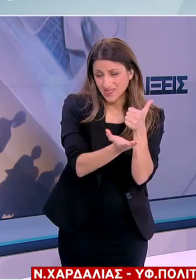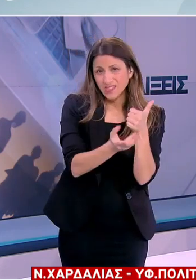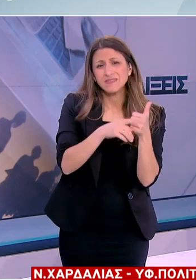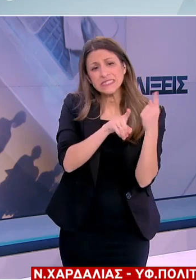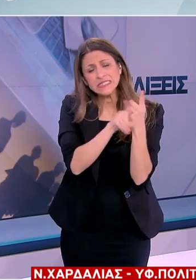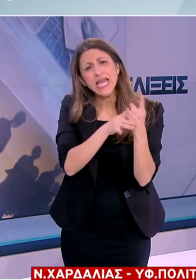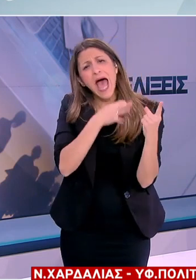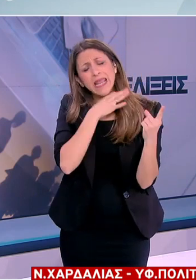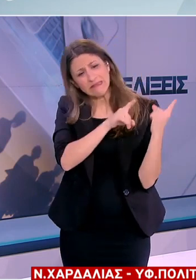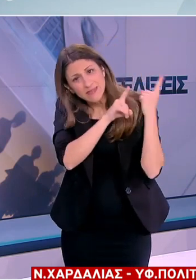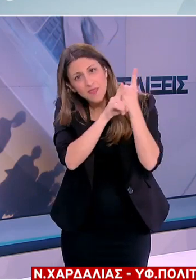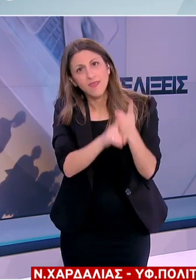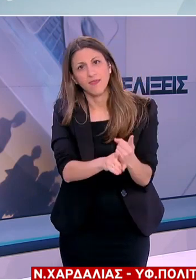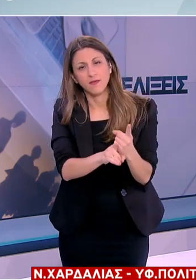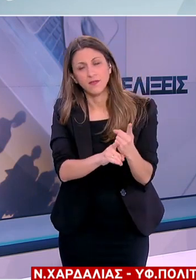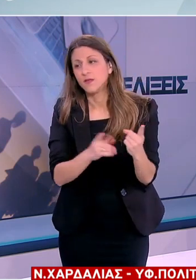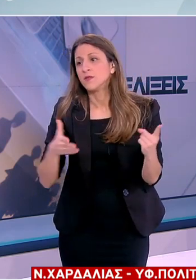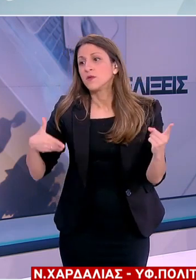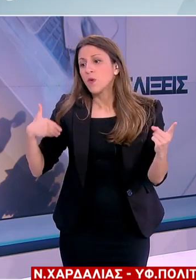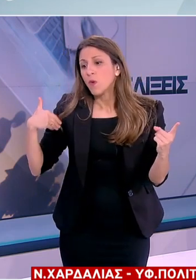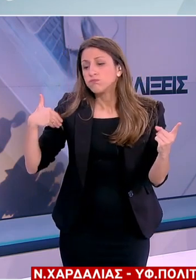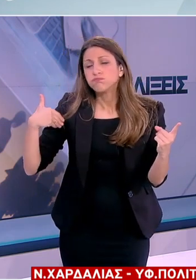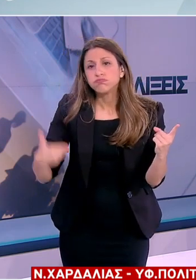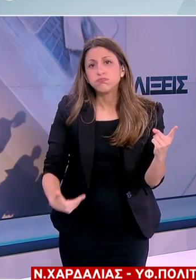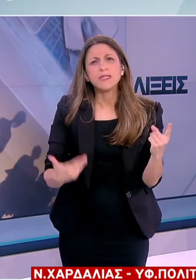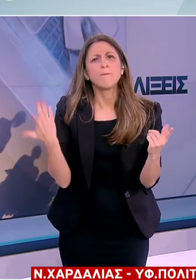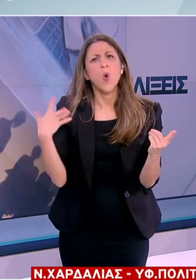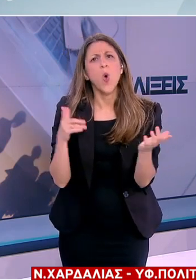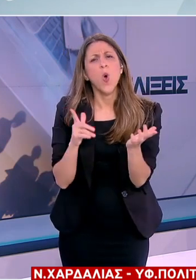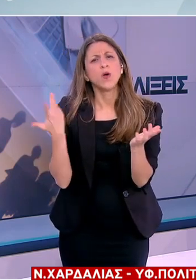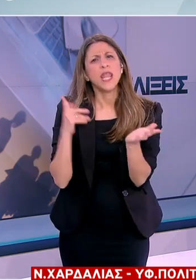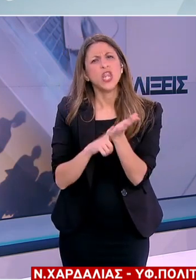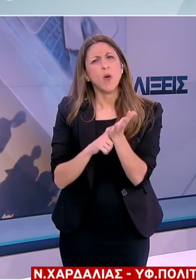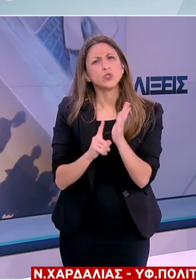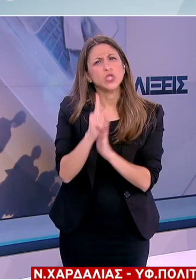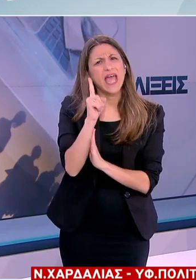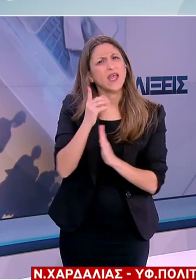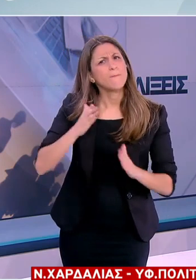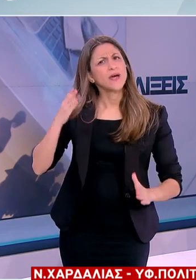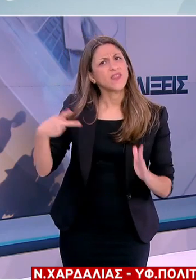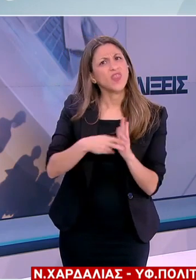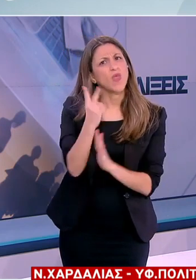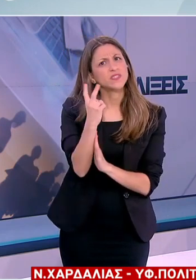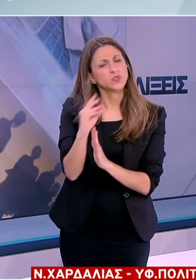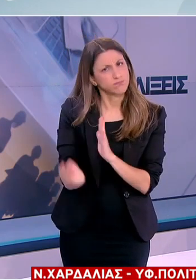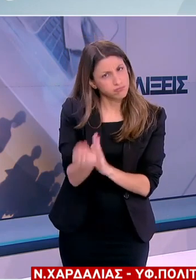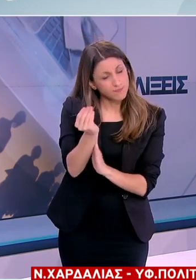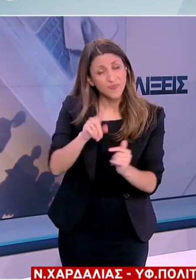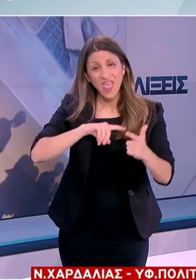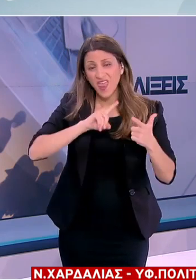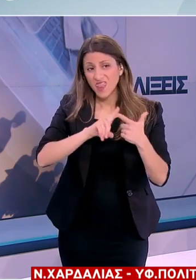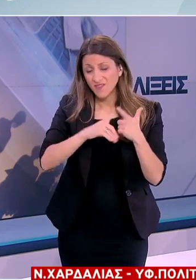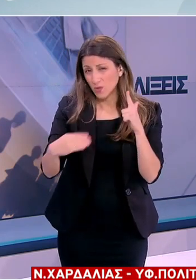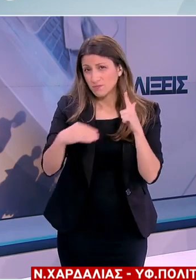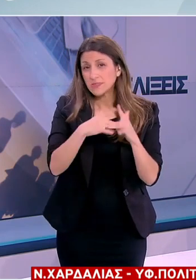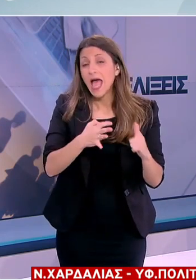συγκεκριμένης ανάγκης, η οποία προέκυψε μετά την έκδοση της πράξης νομοθετικού περιεχομένου της 11ης Μαρτίου 2020. Δεύτερον, το αίτημα να